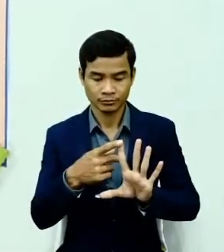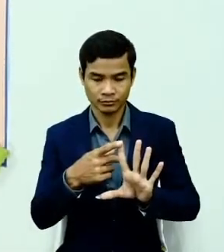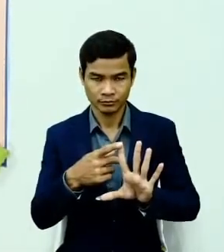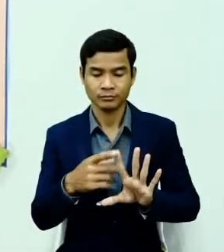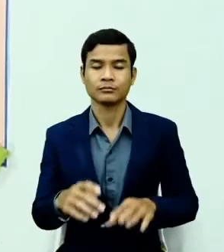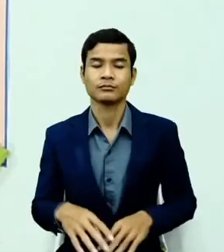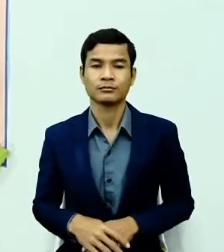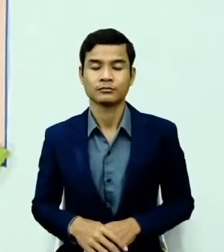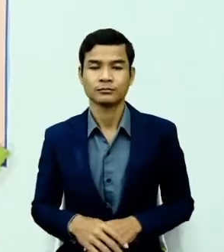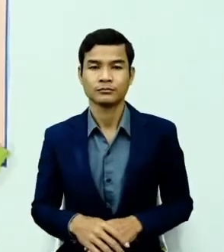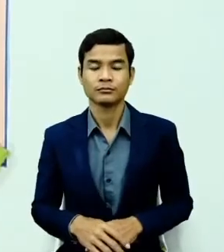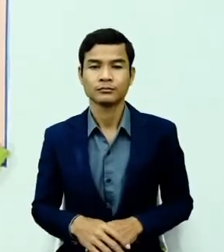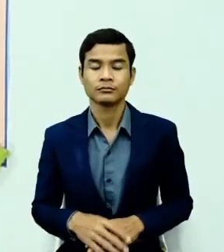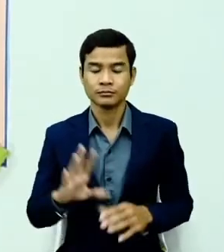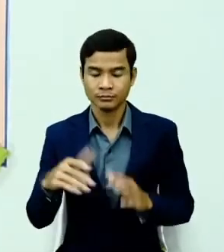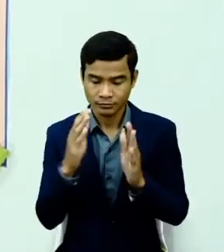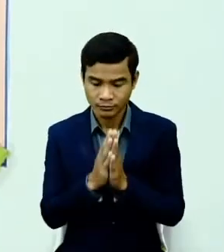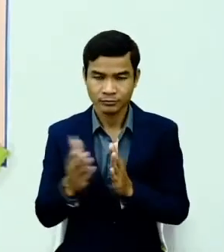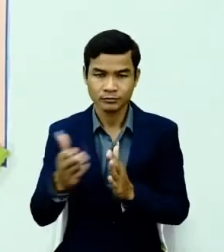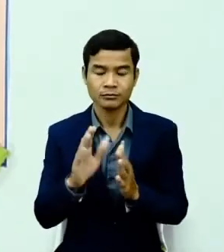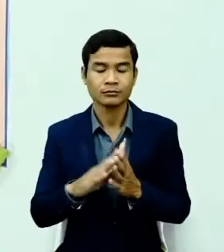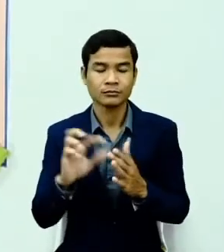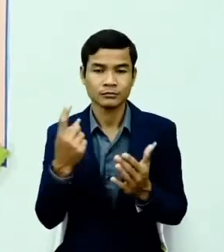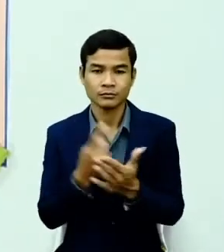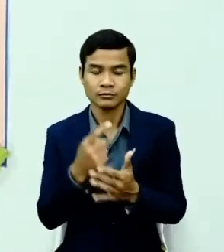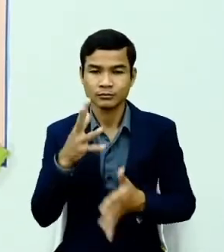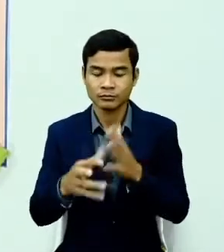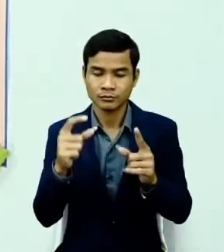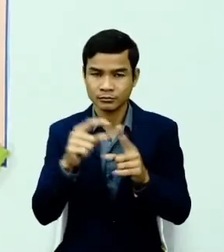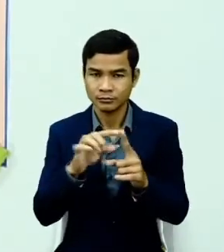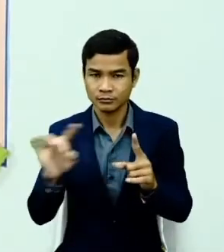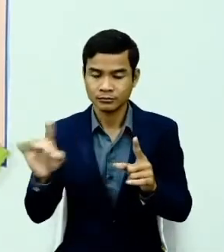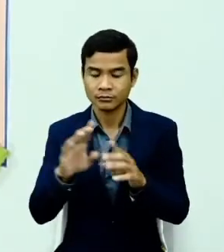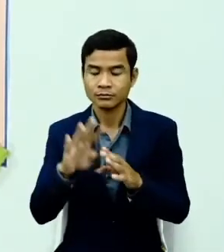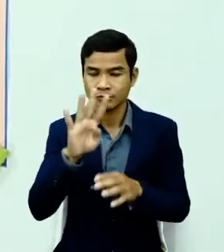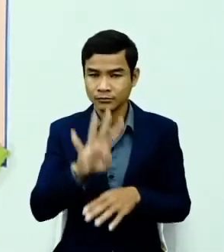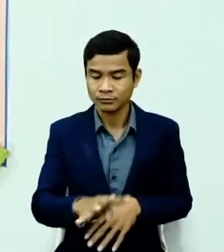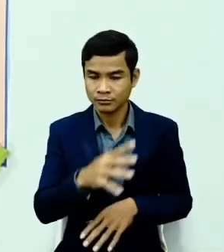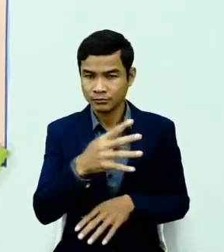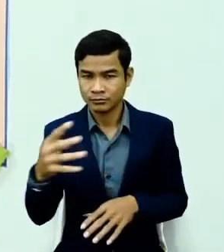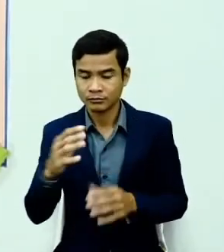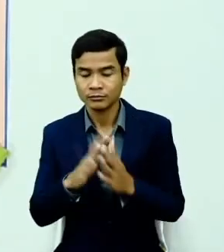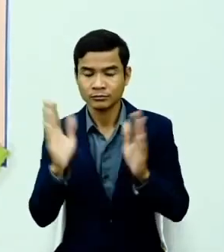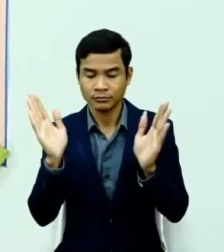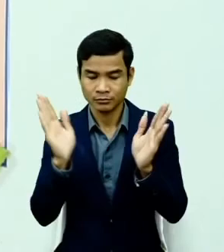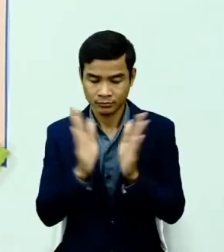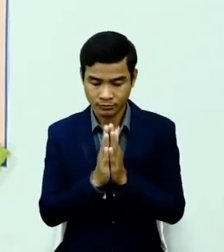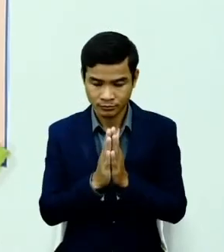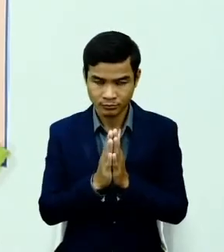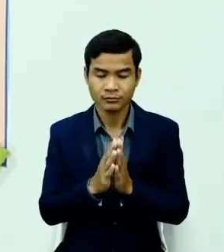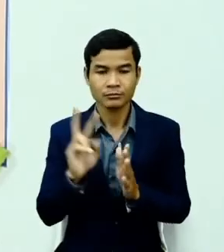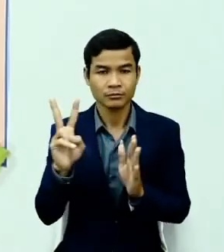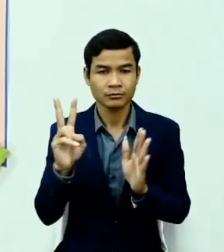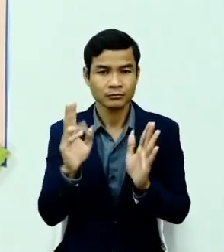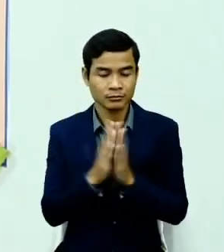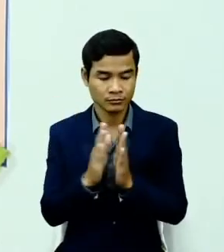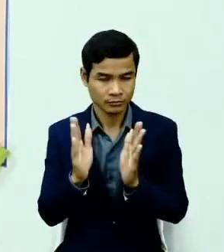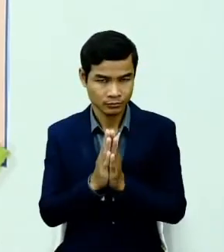គីចាអរគុណកូនកូនដែលបានចូលរួមអានព្យាងនៅក្នុងតារាងទី2កូនតាក់ដៃម្ដង2ដ